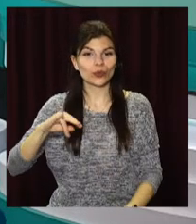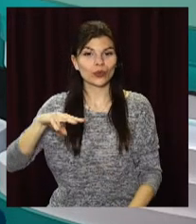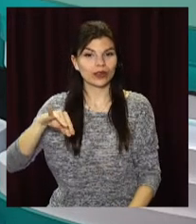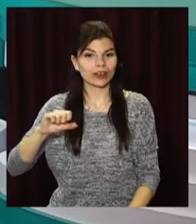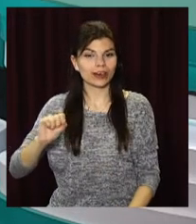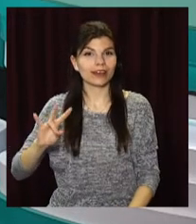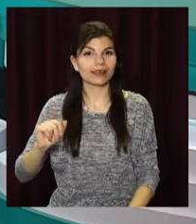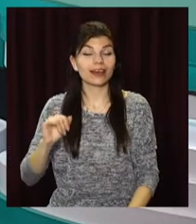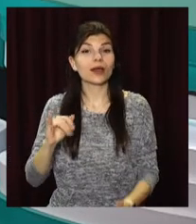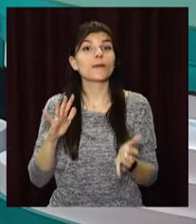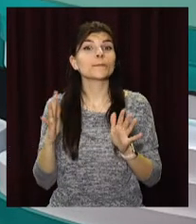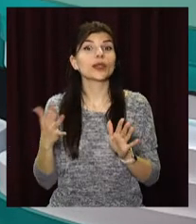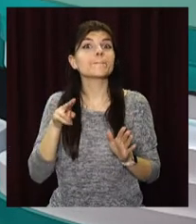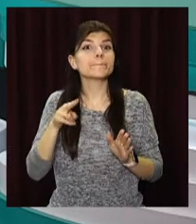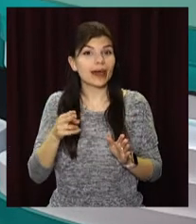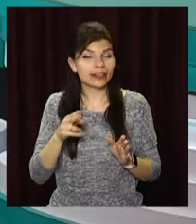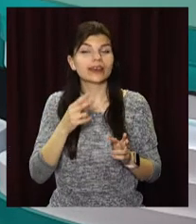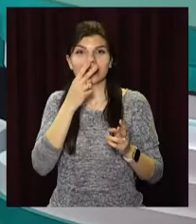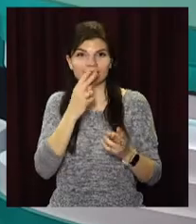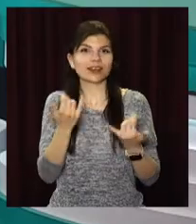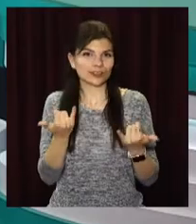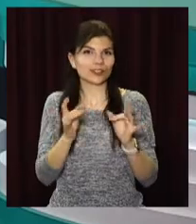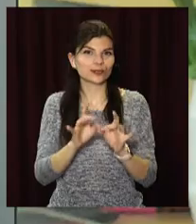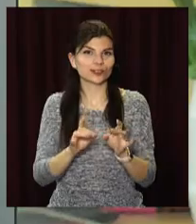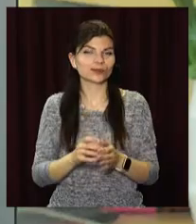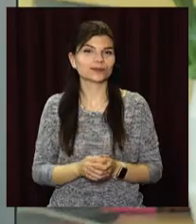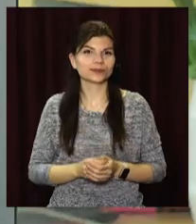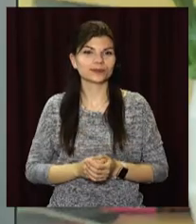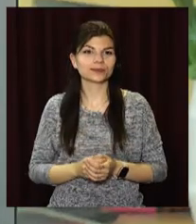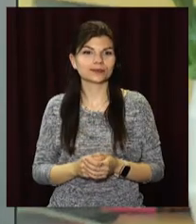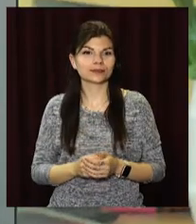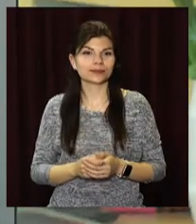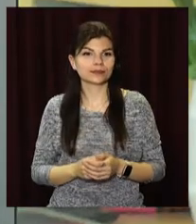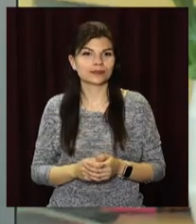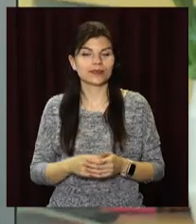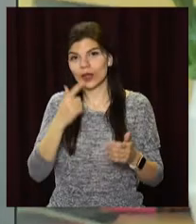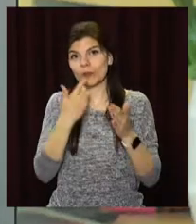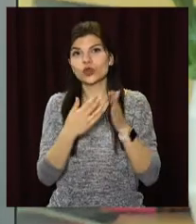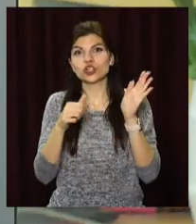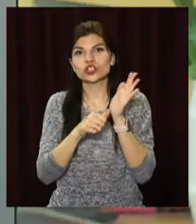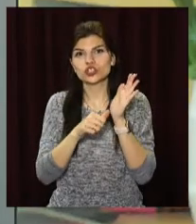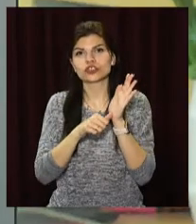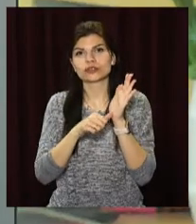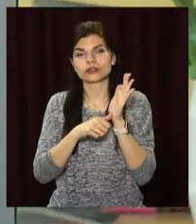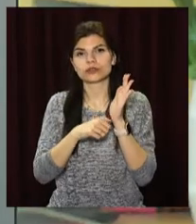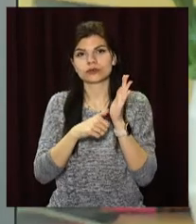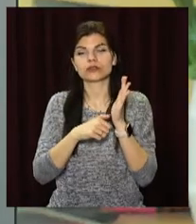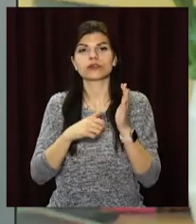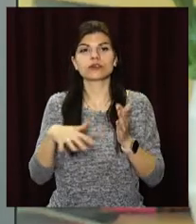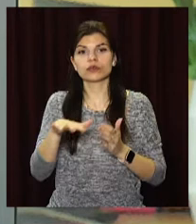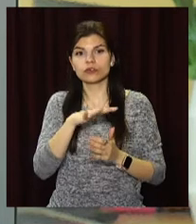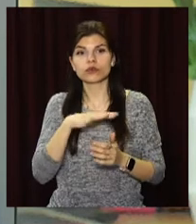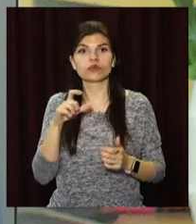Юліана Пуговкіна. І про події п'ятниці дивіться просто зараз. Понад 600 жителів